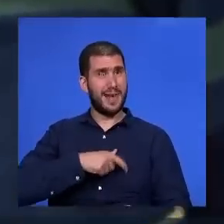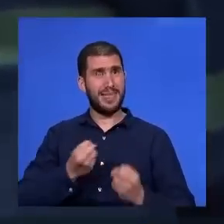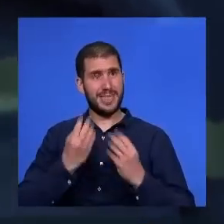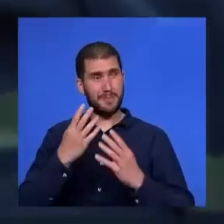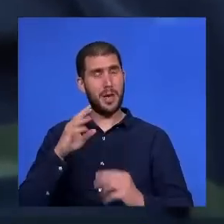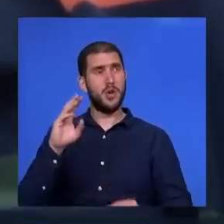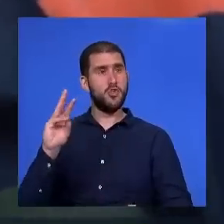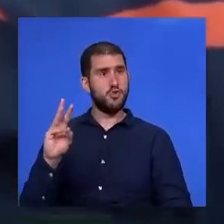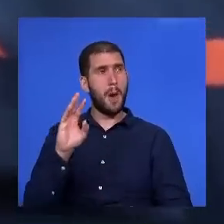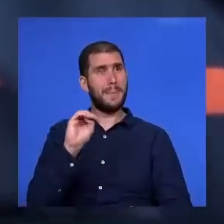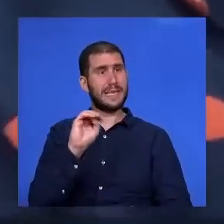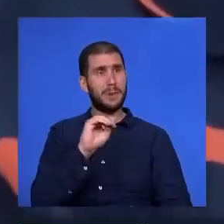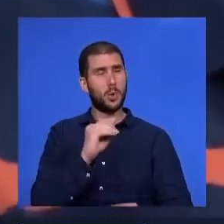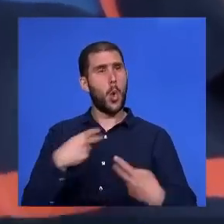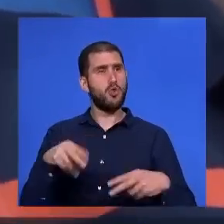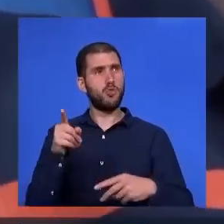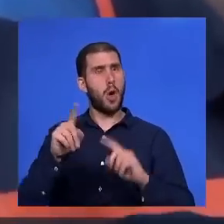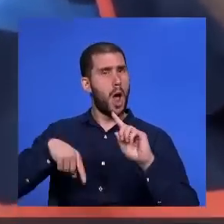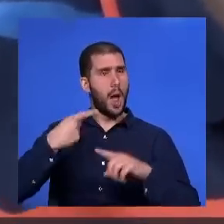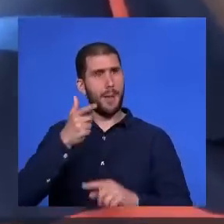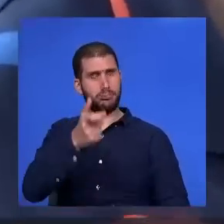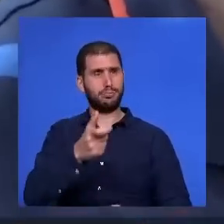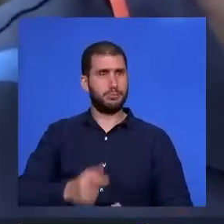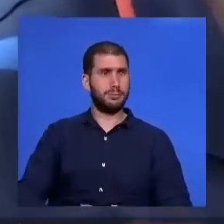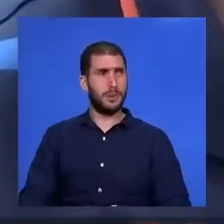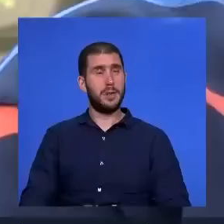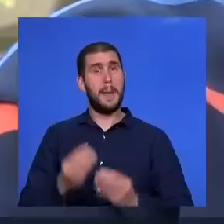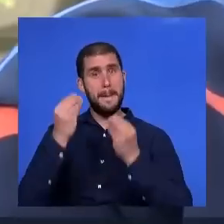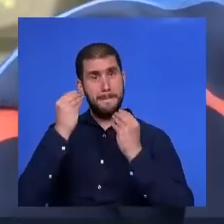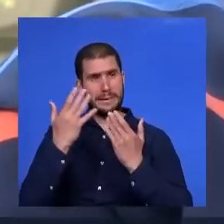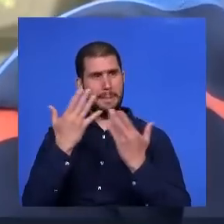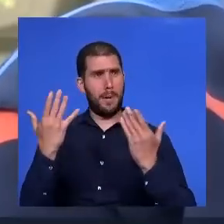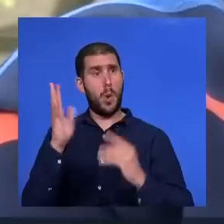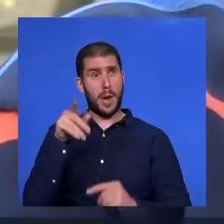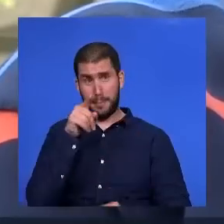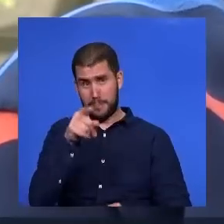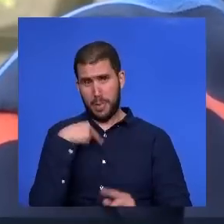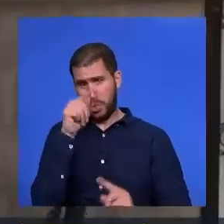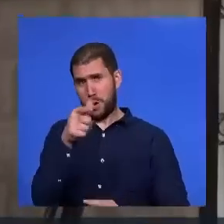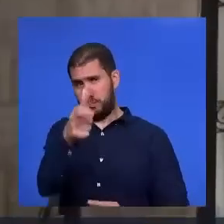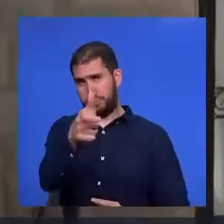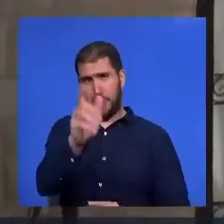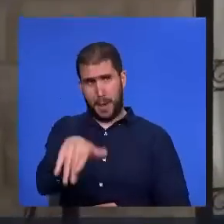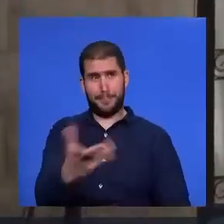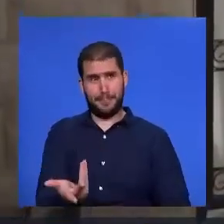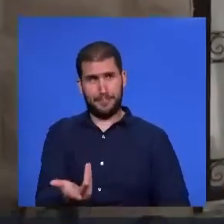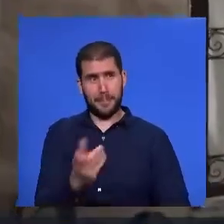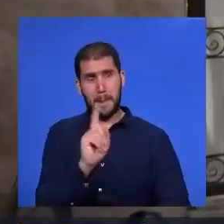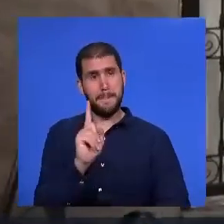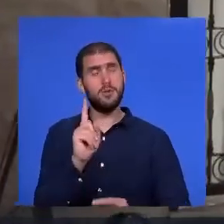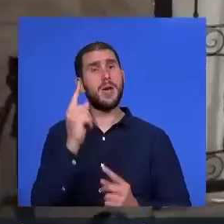מסר מומנצור חושש שהוא הבא בתור. המסר הוא ברור, גם אליך אנחנו נצליח להגיע. מה שאם